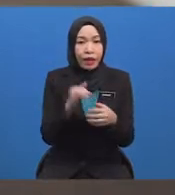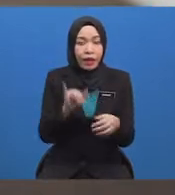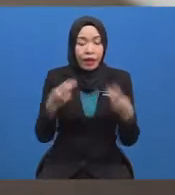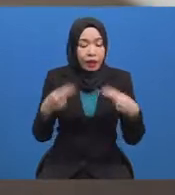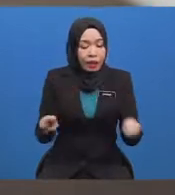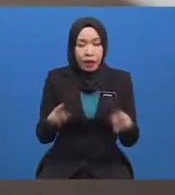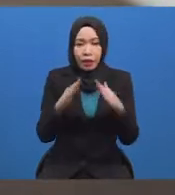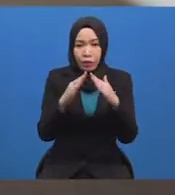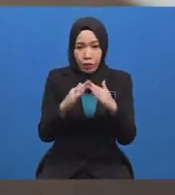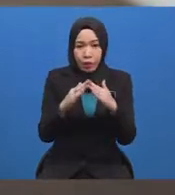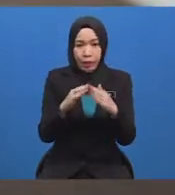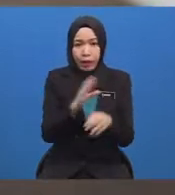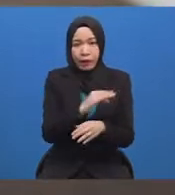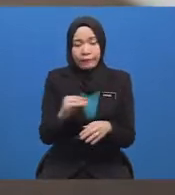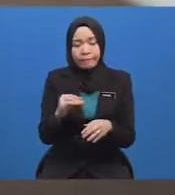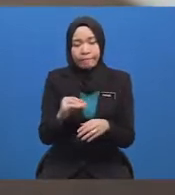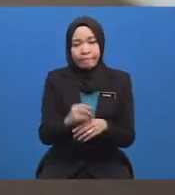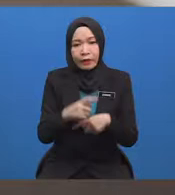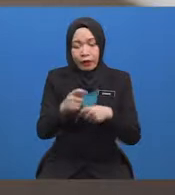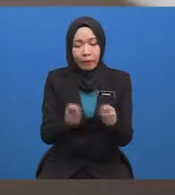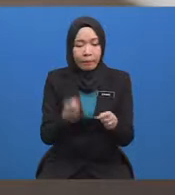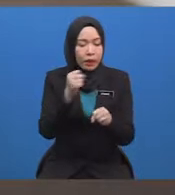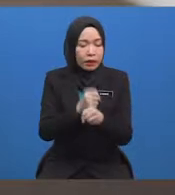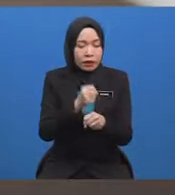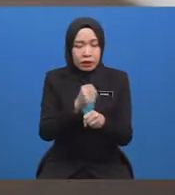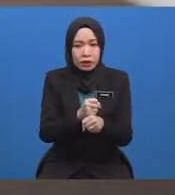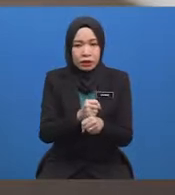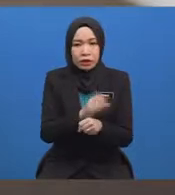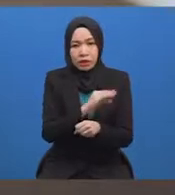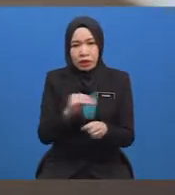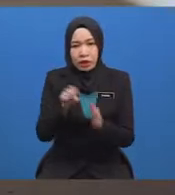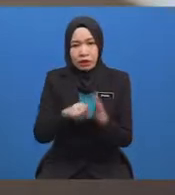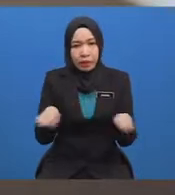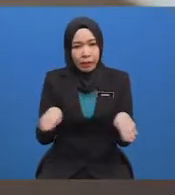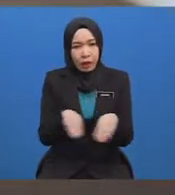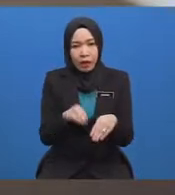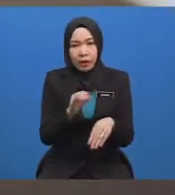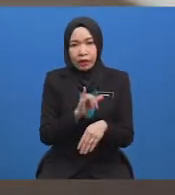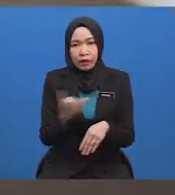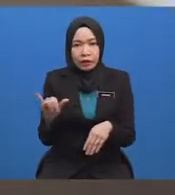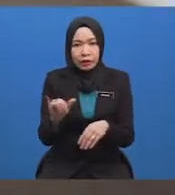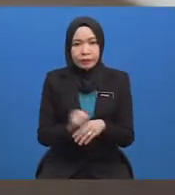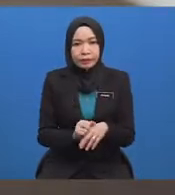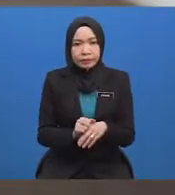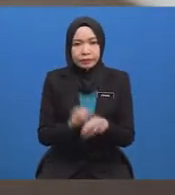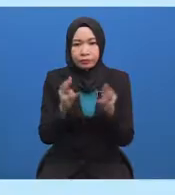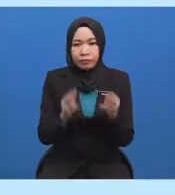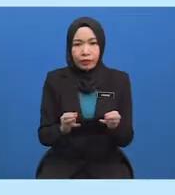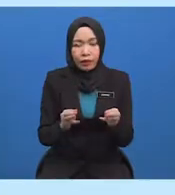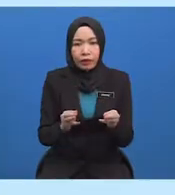terhadap masalah yang dialami oleh penduduk lain yang tinggal di negara